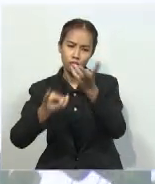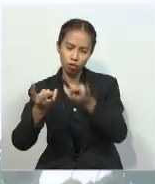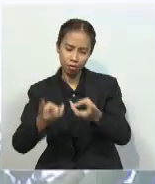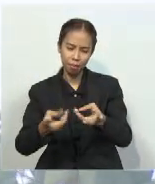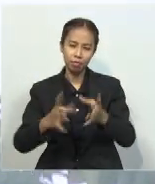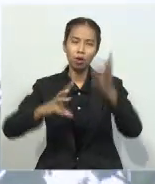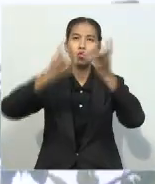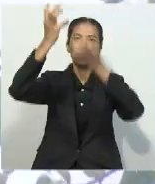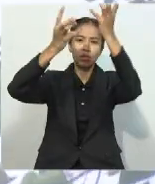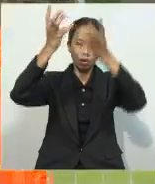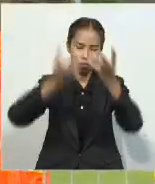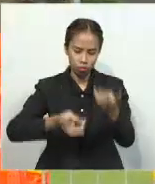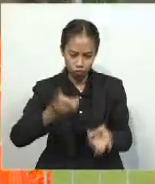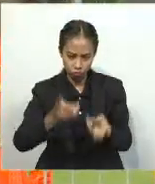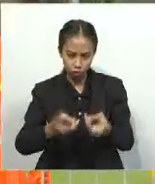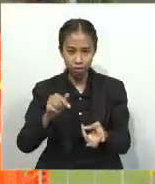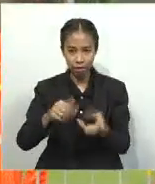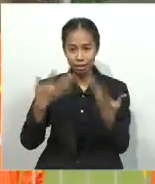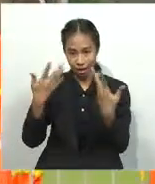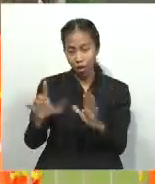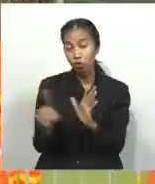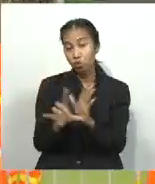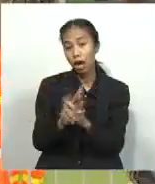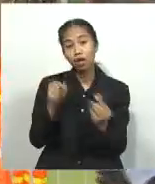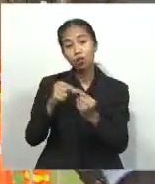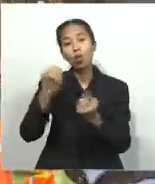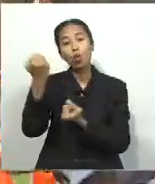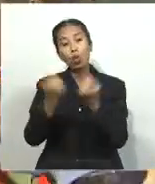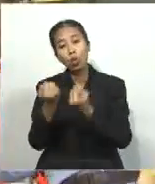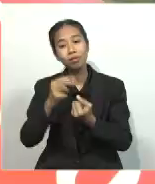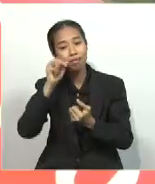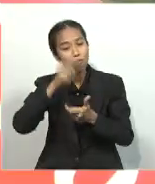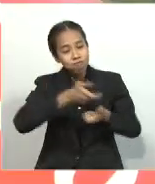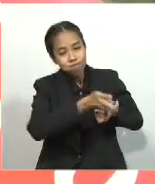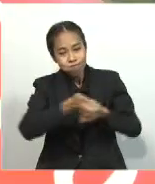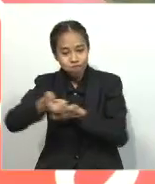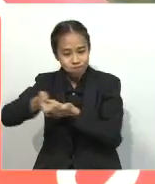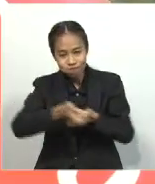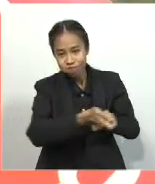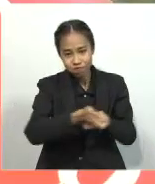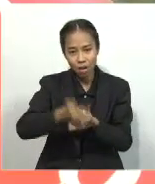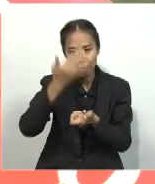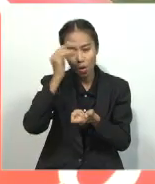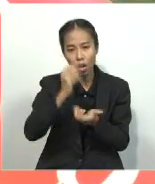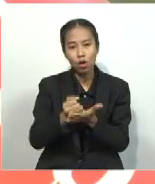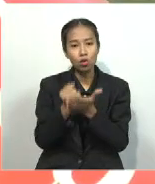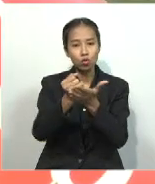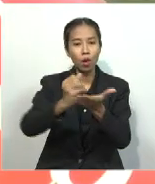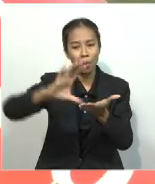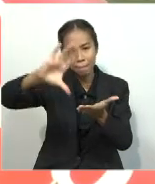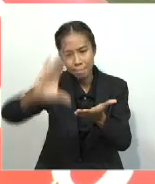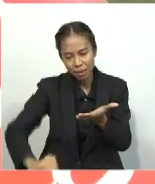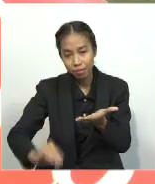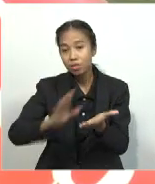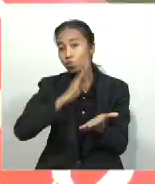ระดับที่ต่ำโดยขั้นตอนสุดท้ายก็คือการใช้รถดับเพลิงนี่นะฮะฉีดพ่นตามพื้นที่ราบอีกครั้งหนึ่งเพื่อที่จะดักนะครับไม่ให้ฝุ่น